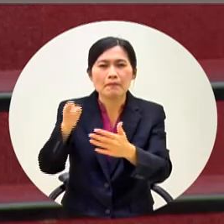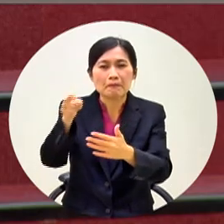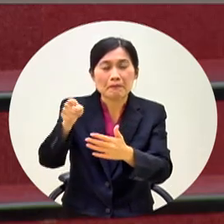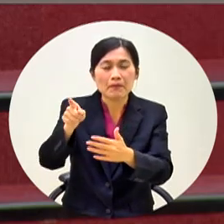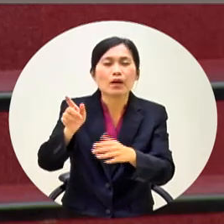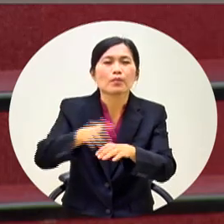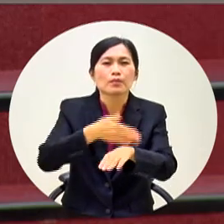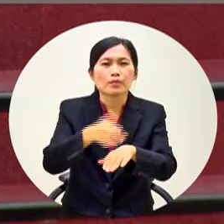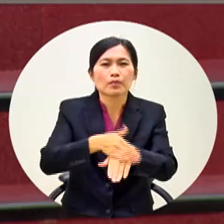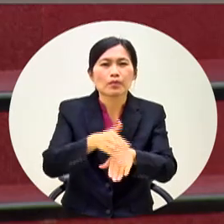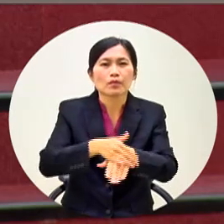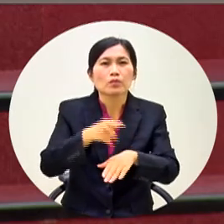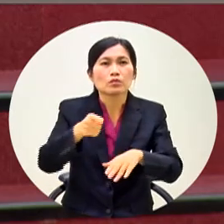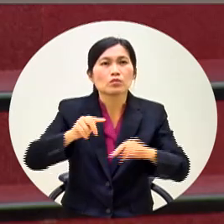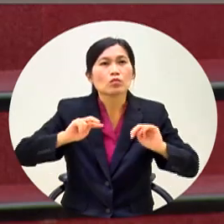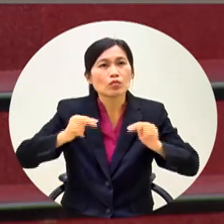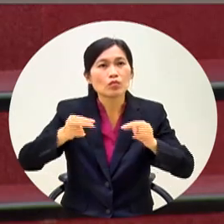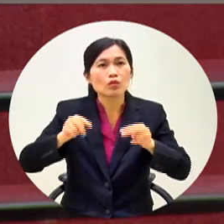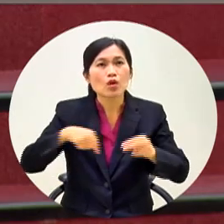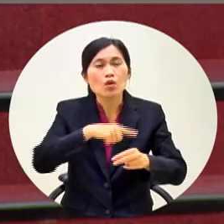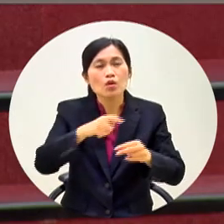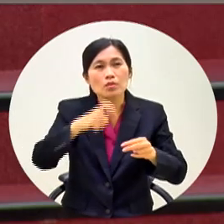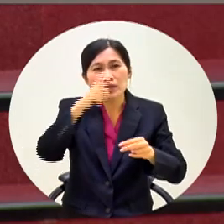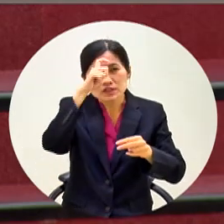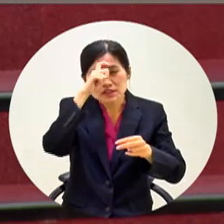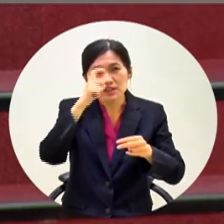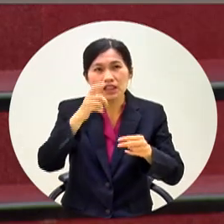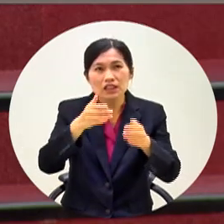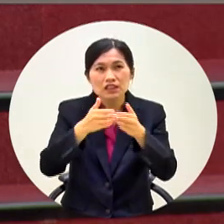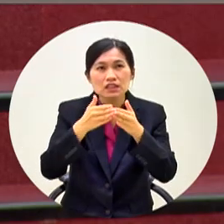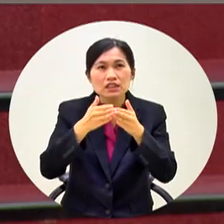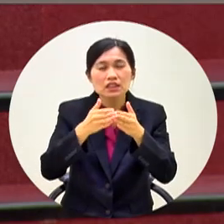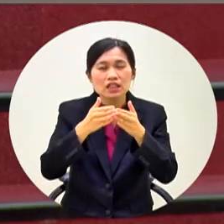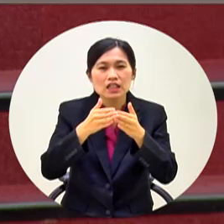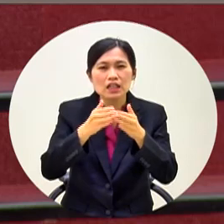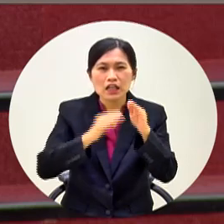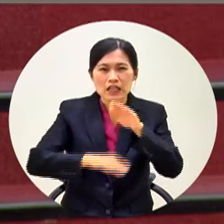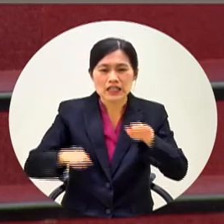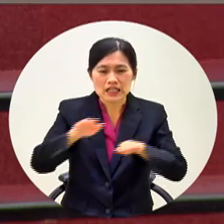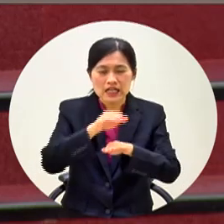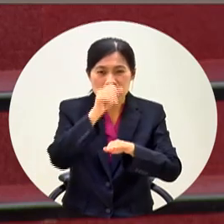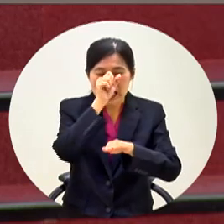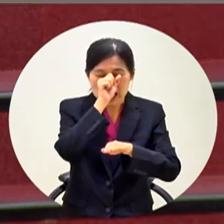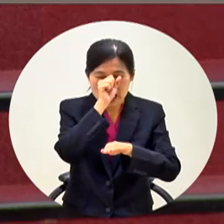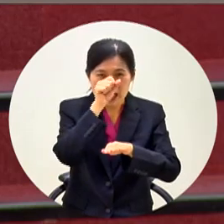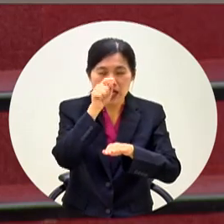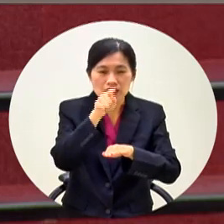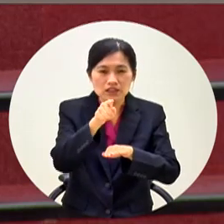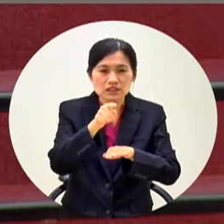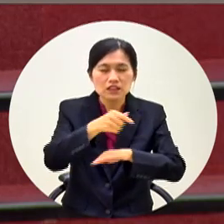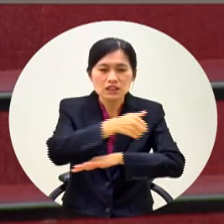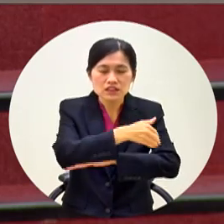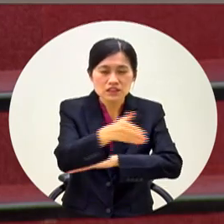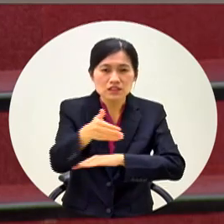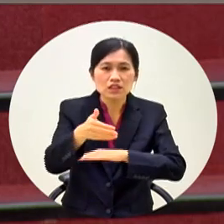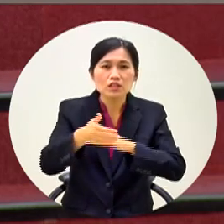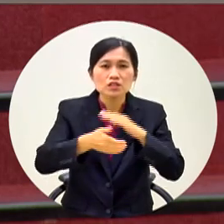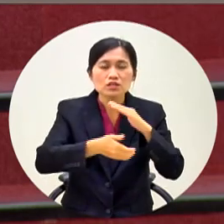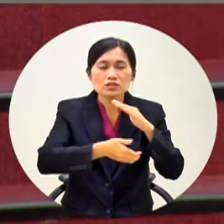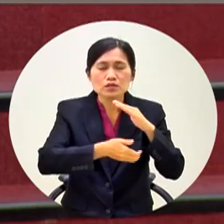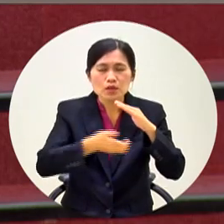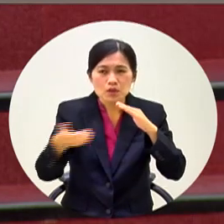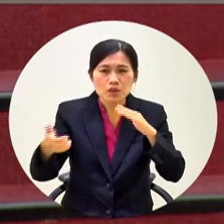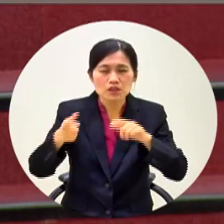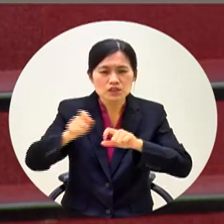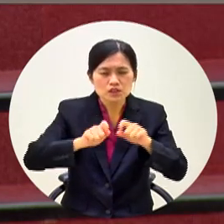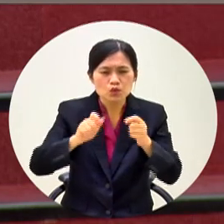改变都是我们将来期待要更好的。那所以呢，迁村计划书这件事情一定是第一要务，期待